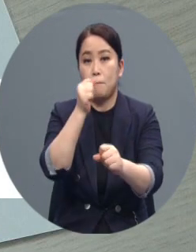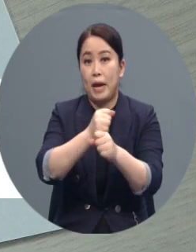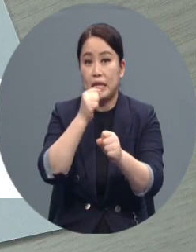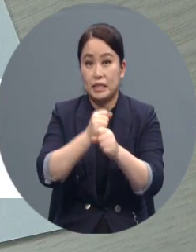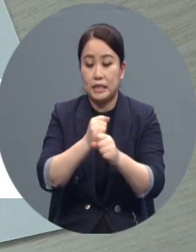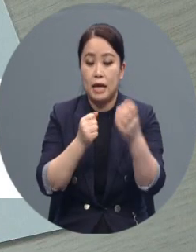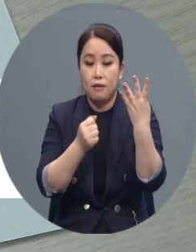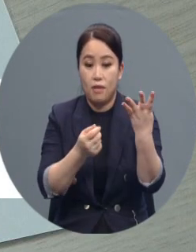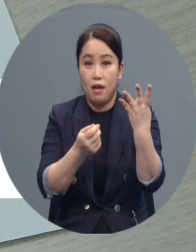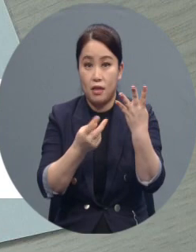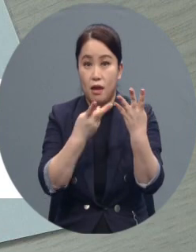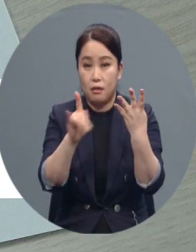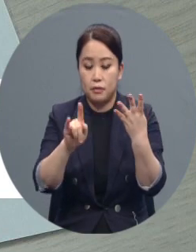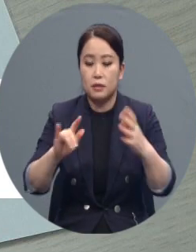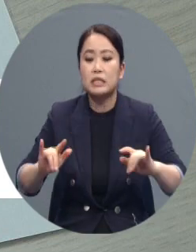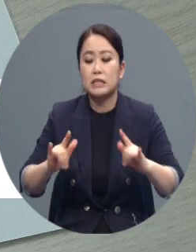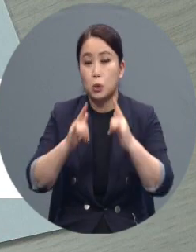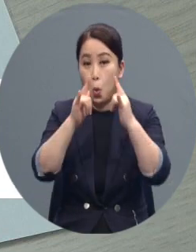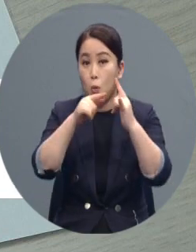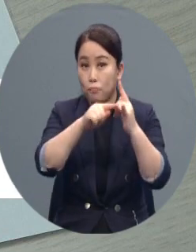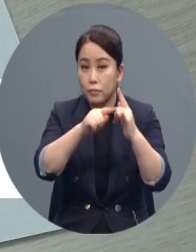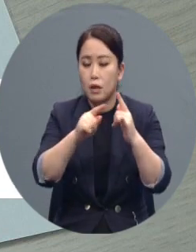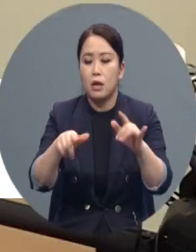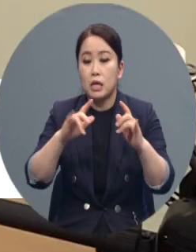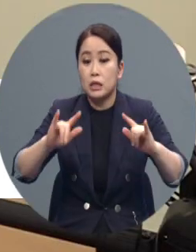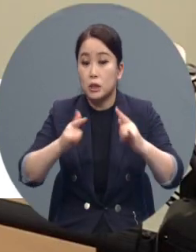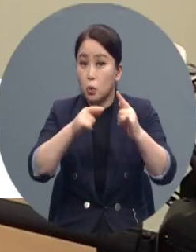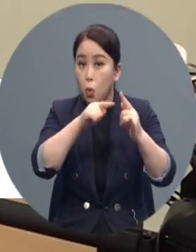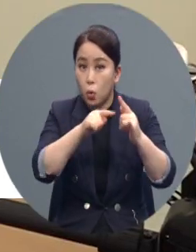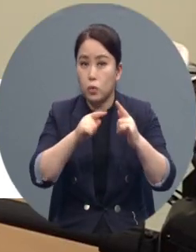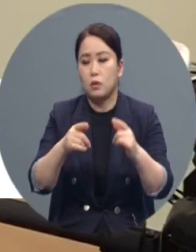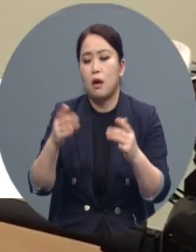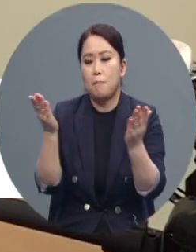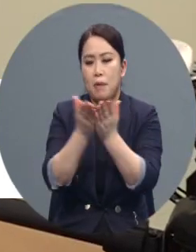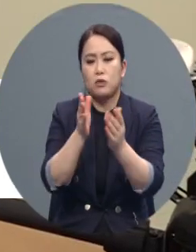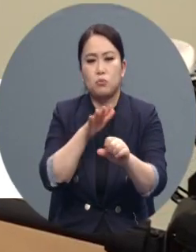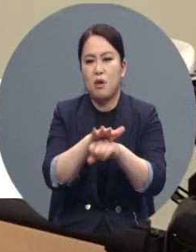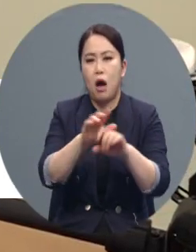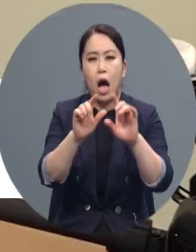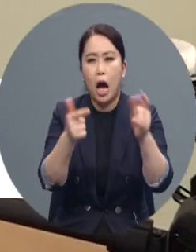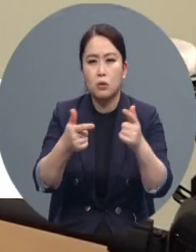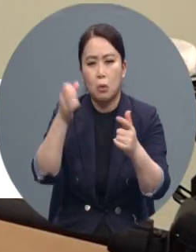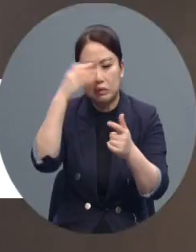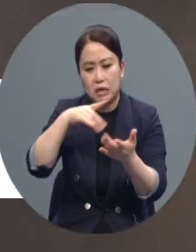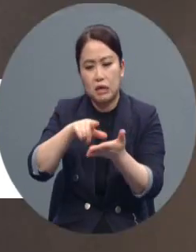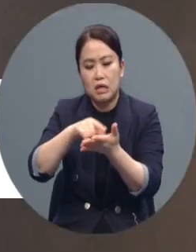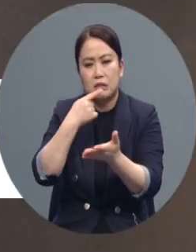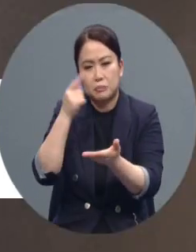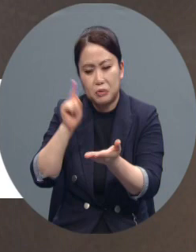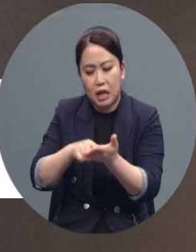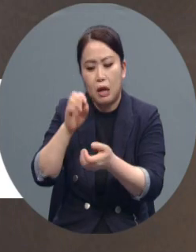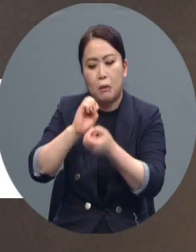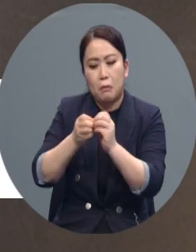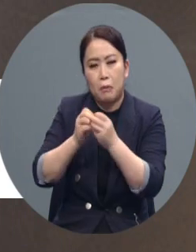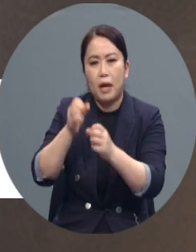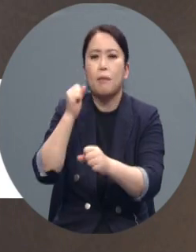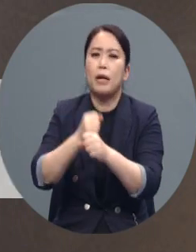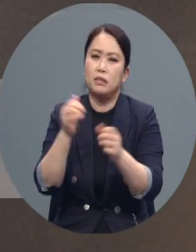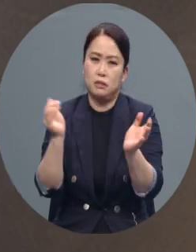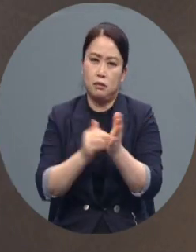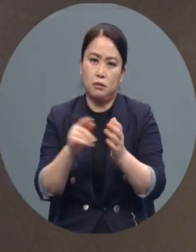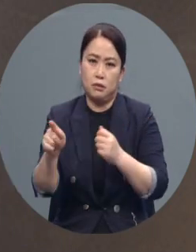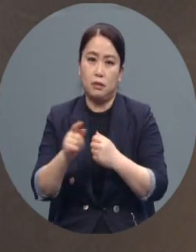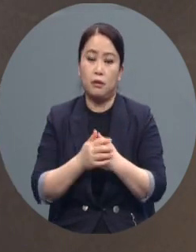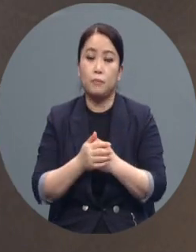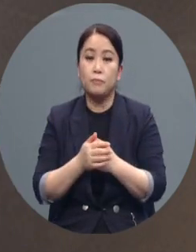넋 때 의 들어온 하지만 이 들어온 맞춤형 이 아닌 단순히 조립해 만든 겁니다